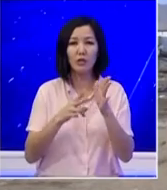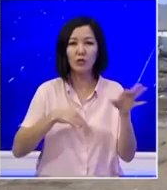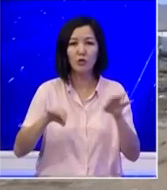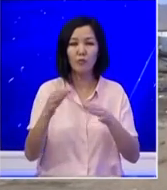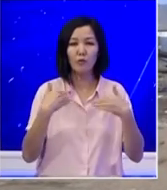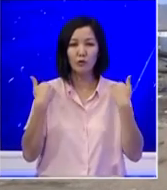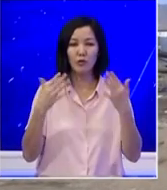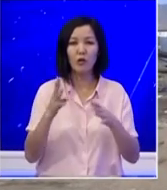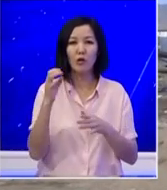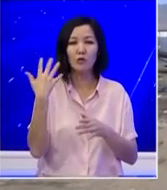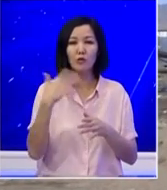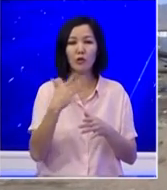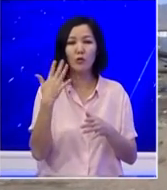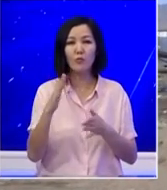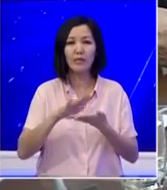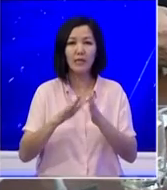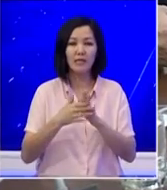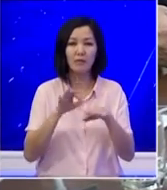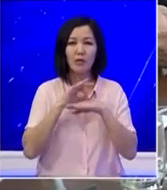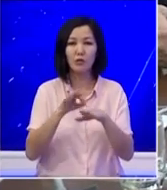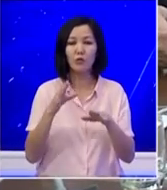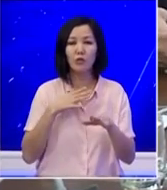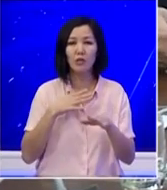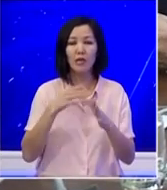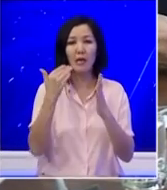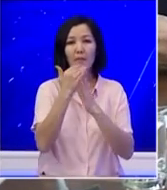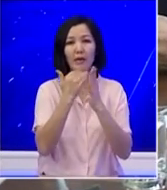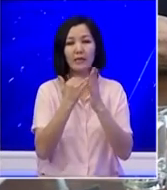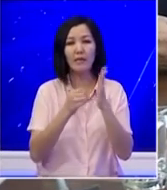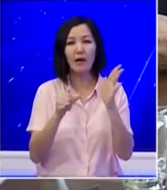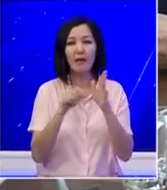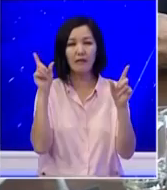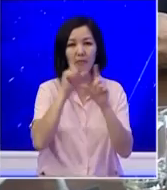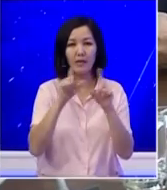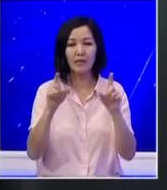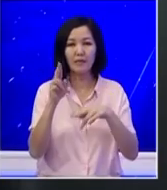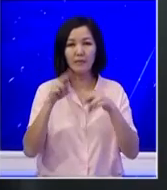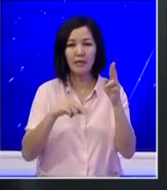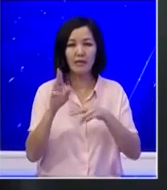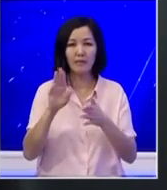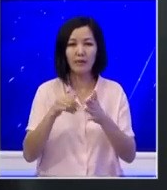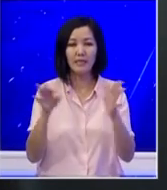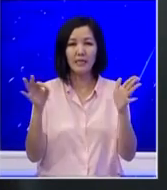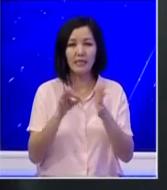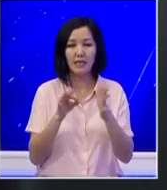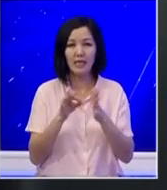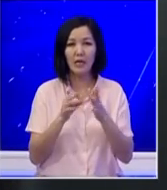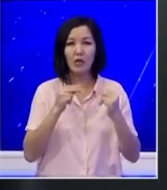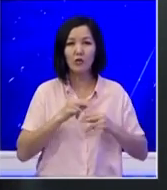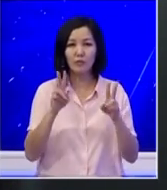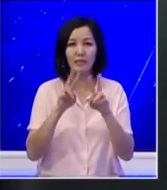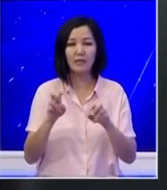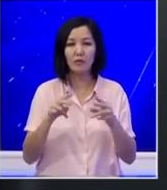ұсынылған, 355-мен келісім шарт жасалды. Бағдарлама аясында 6 мектеп салынады. Басты мақсат екі қолға бір күрек іздеп